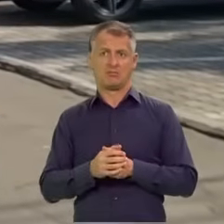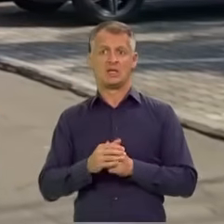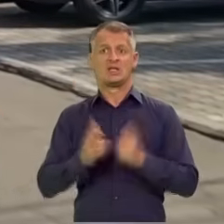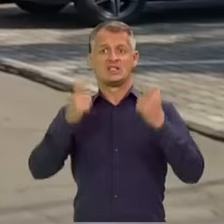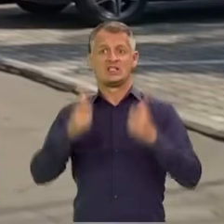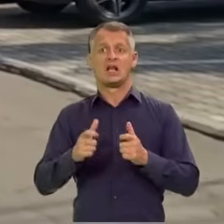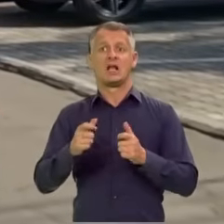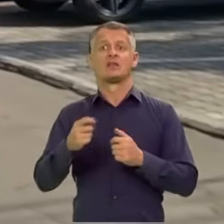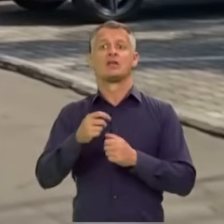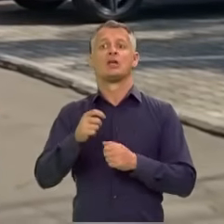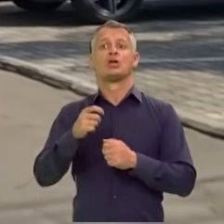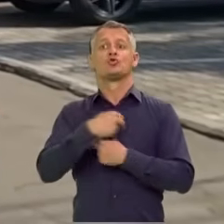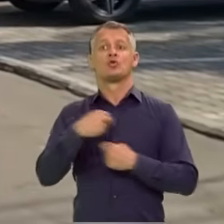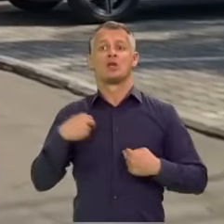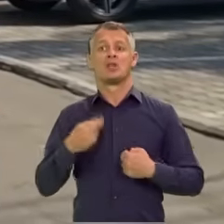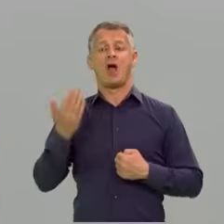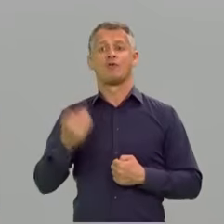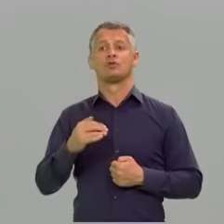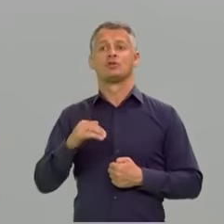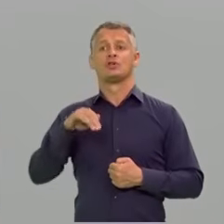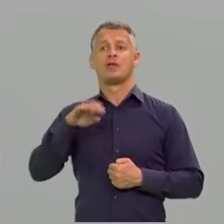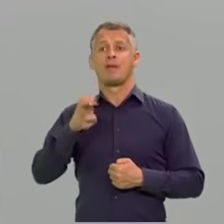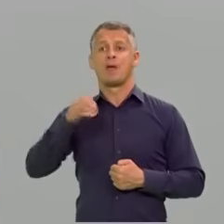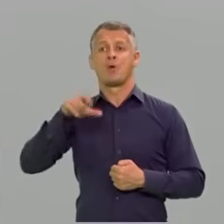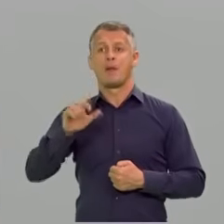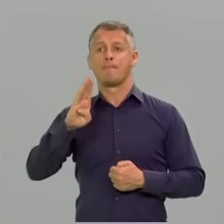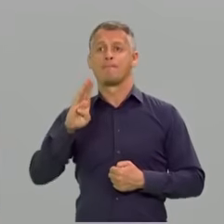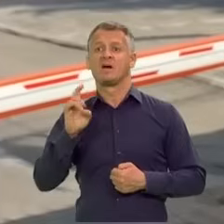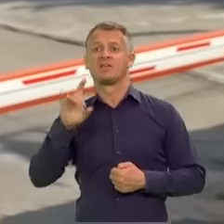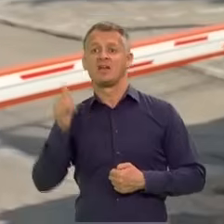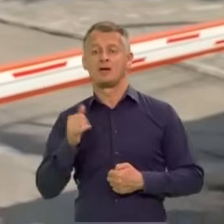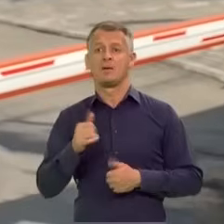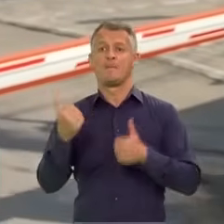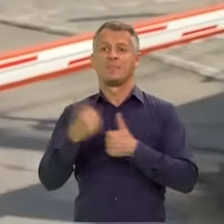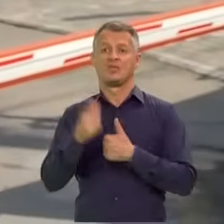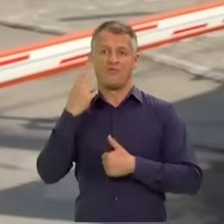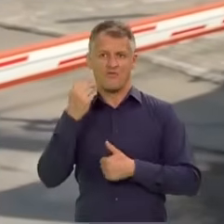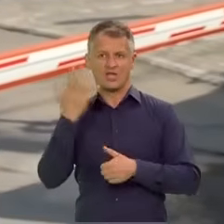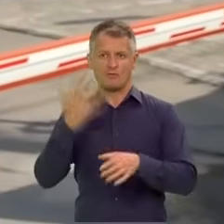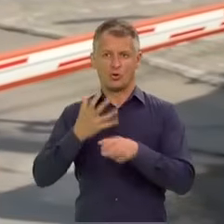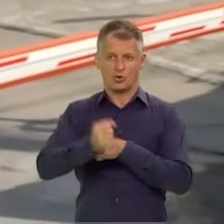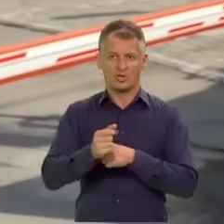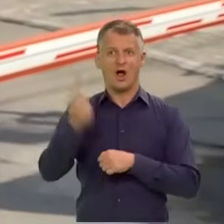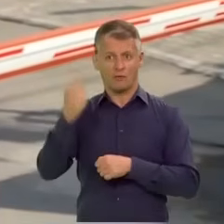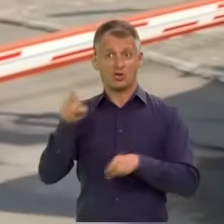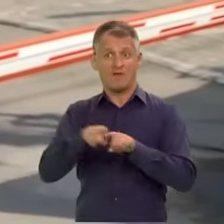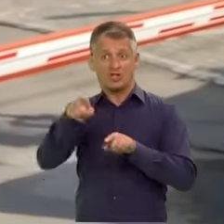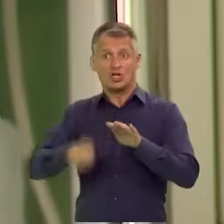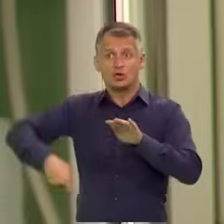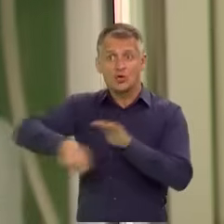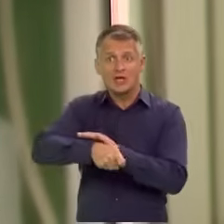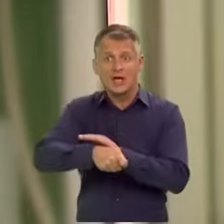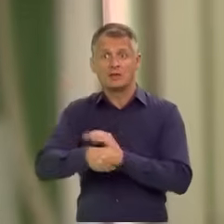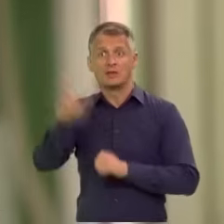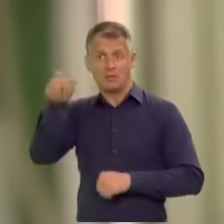judecată a fost prezent și Emanuel Bădică, prietenul fetei ucise. Adolescentul a fost și el înjunghiat de criminal, dar a scăpat cu